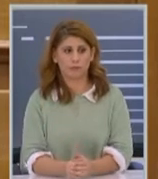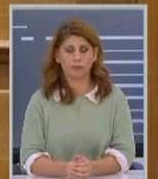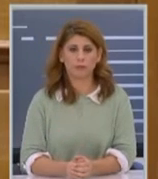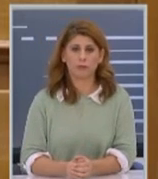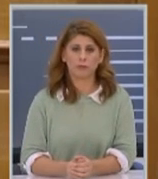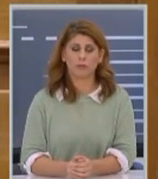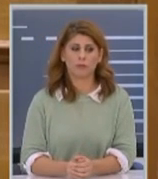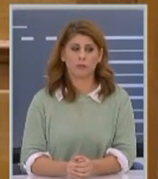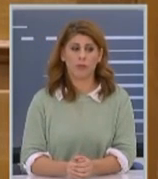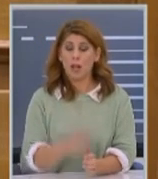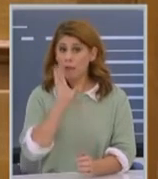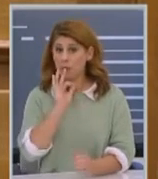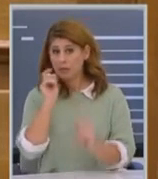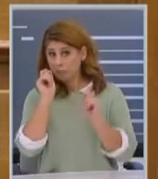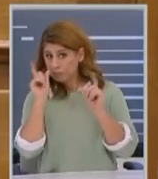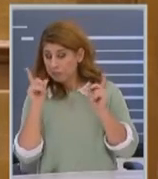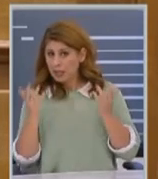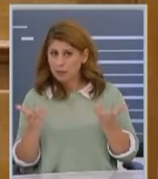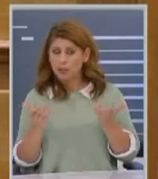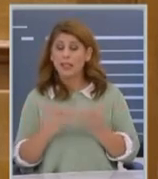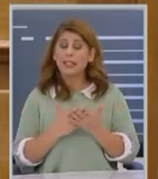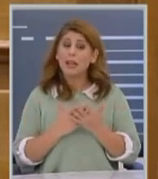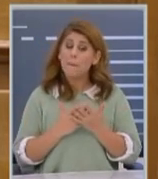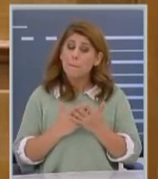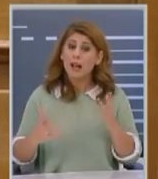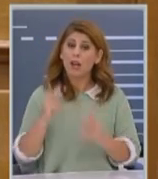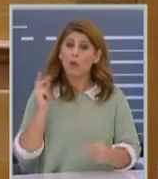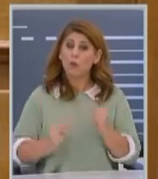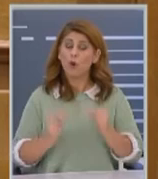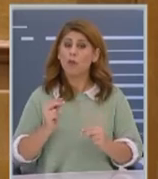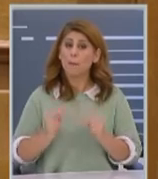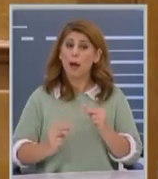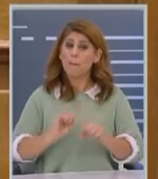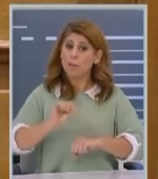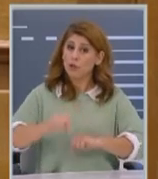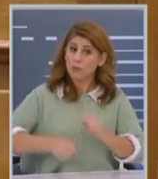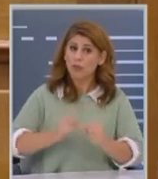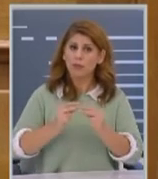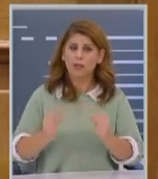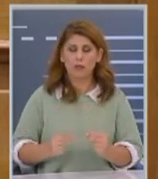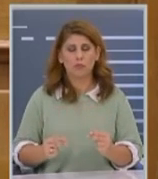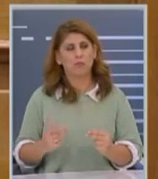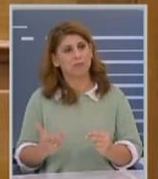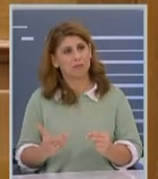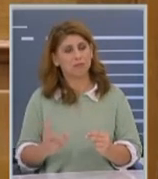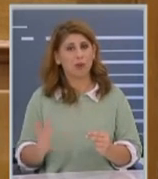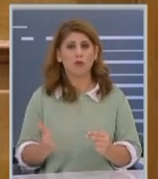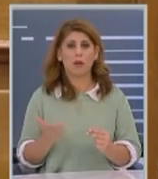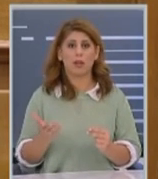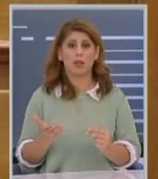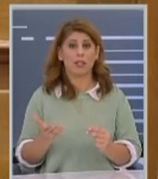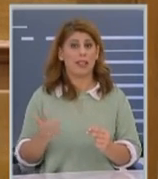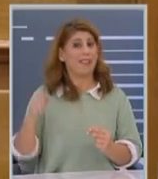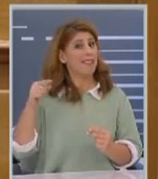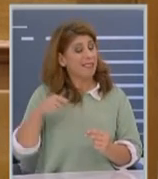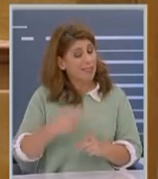Ειλικρινά εκπλήσουμε, γιατί ένα μεγάλο πρόβλημα προσπαθούμε να λύσουμε, πόσο μάλλον όταν και στο